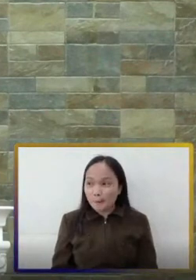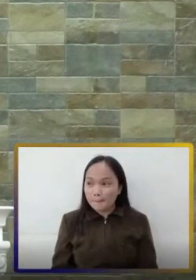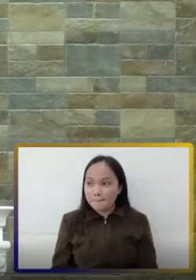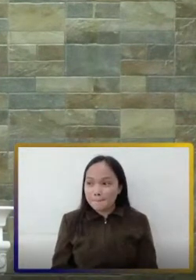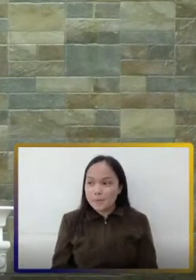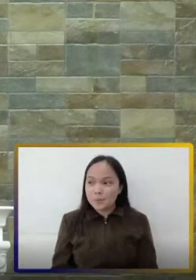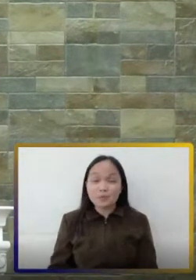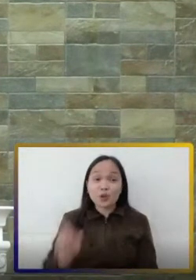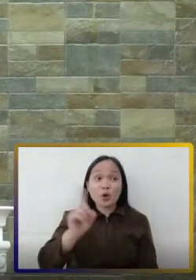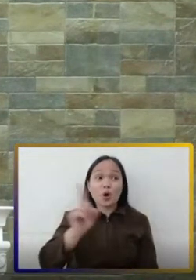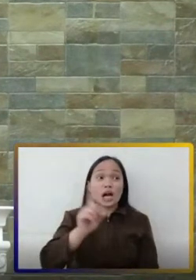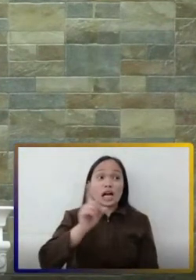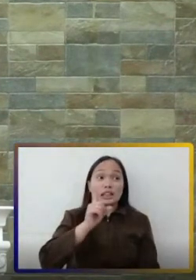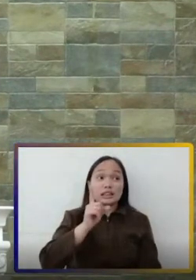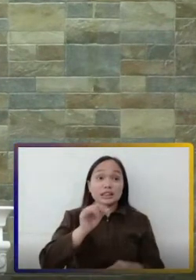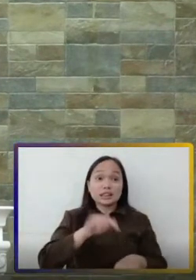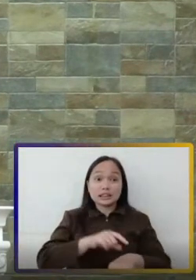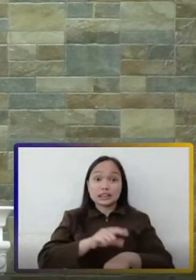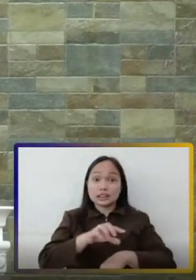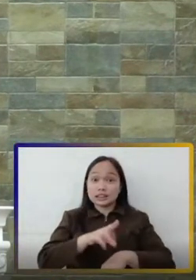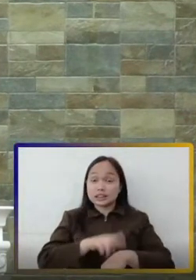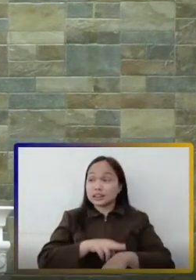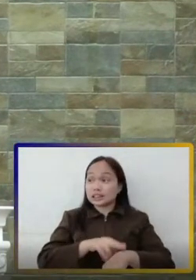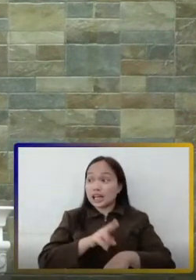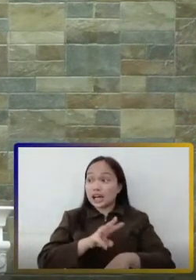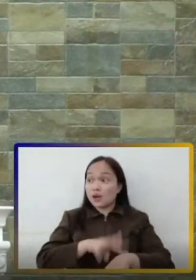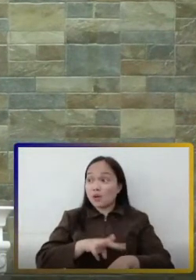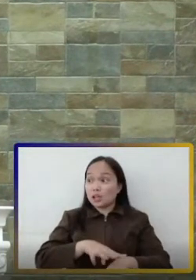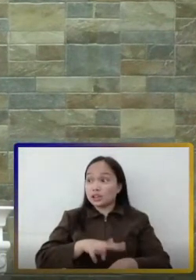Ang tatak ng relo ngayon ay